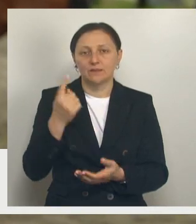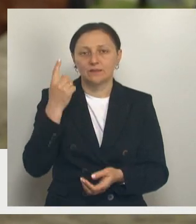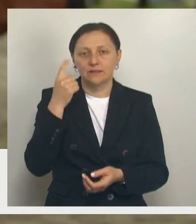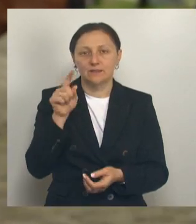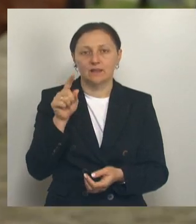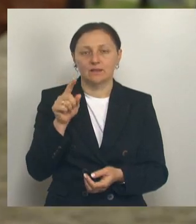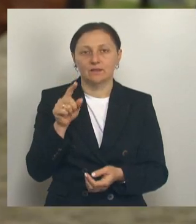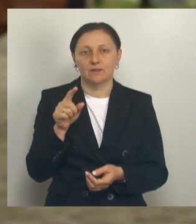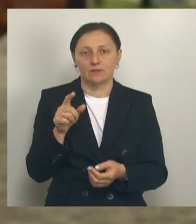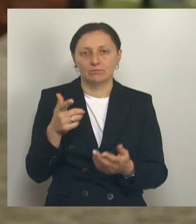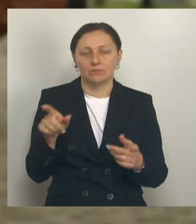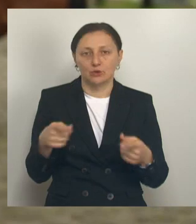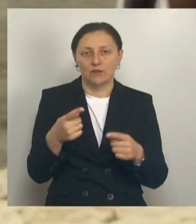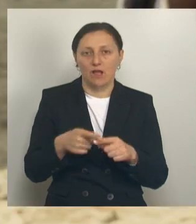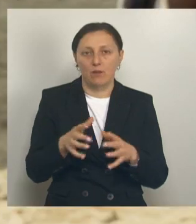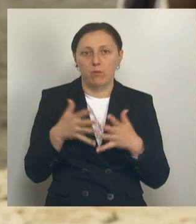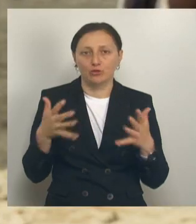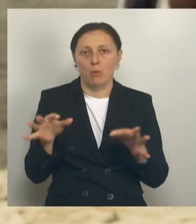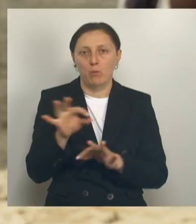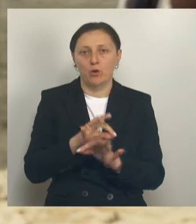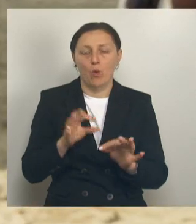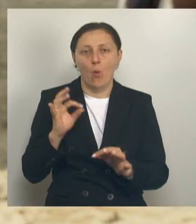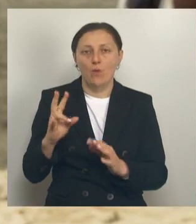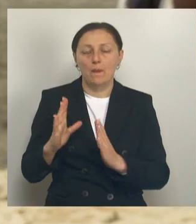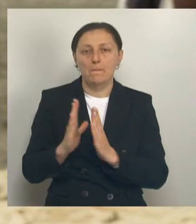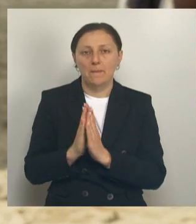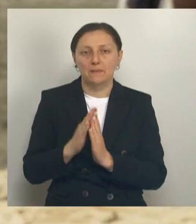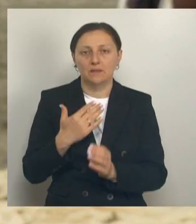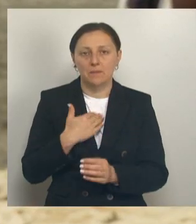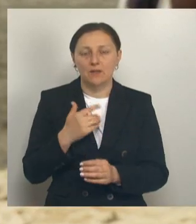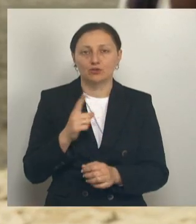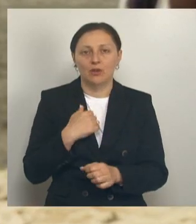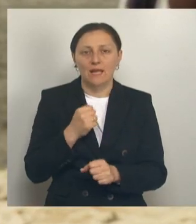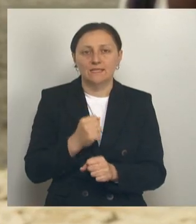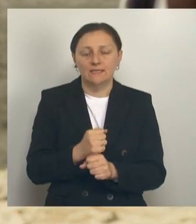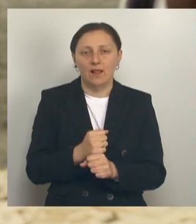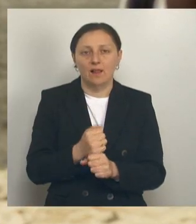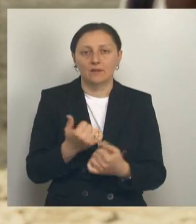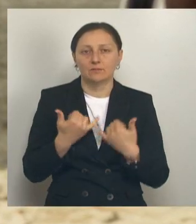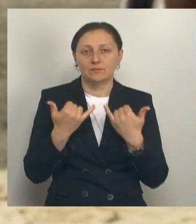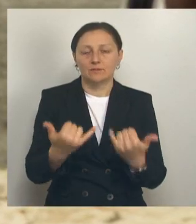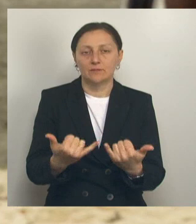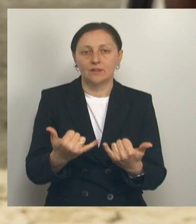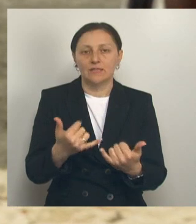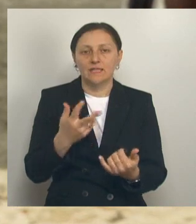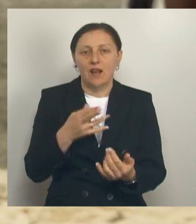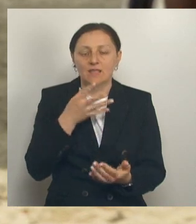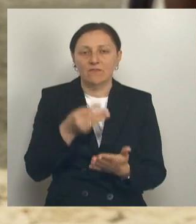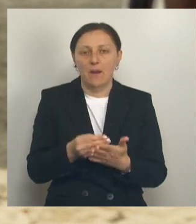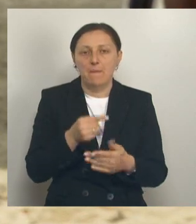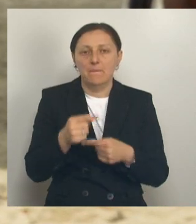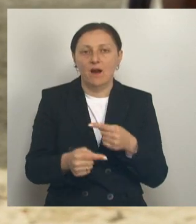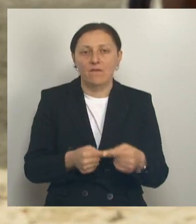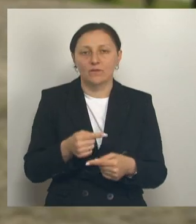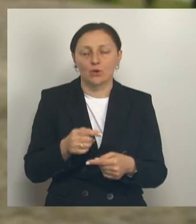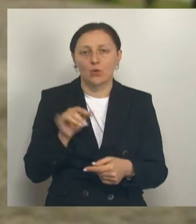создания вот этого большого проекта попросил меня однажды чтобы я сделал что-либо для своих правнуков которые у него